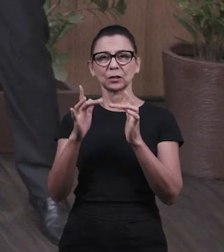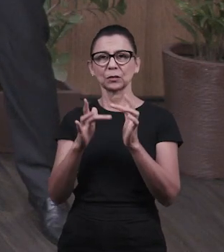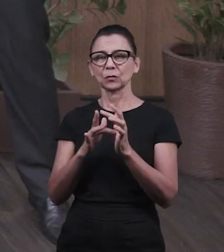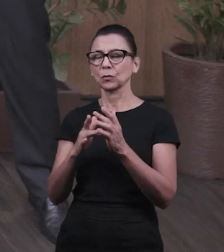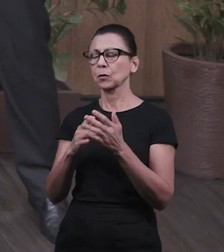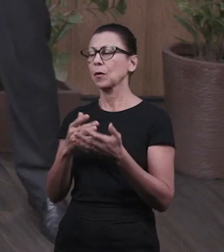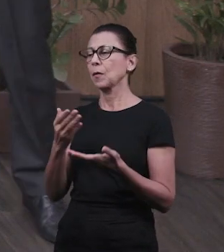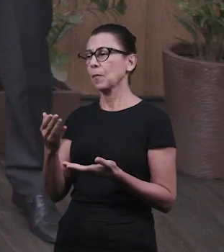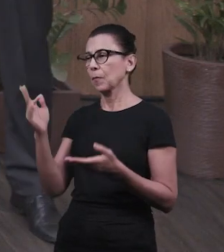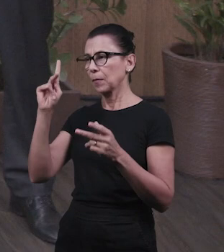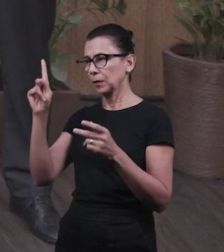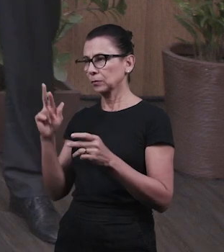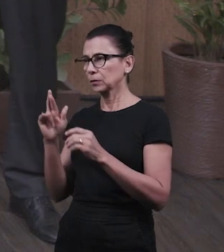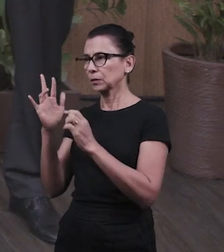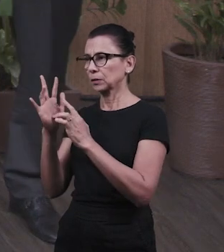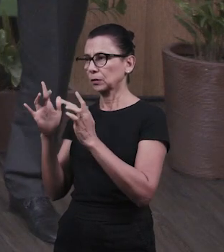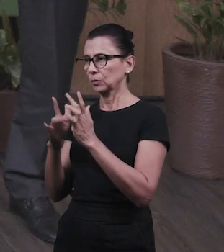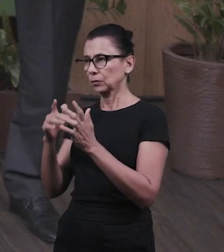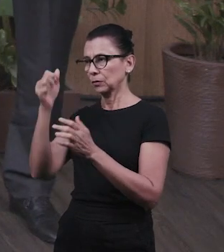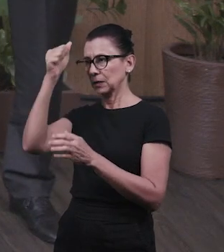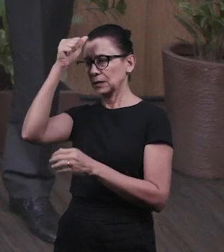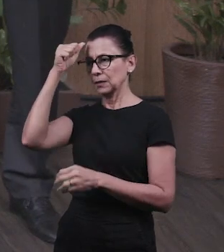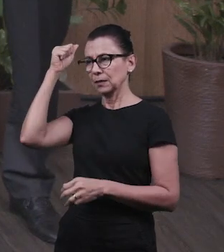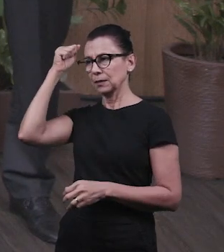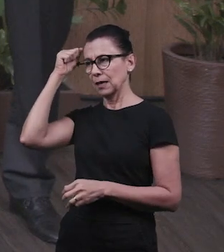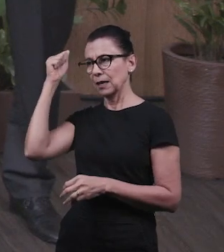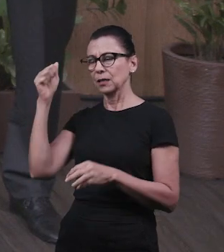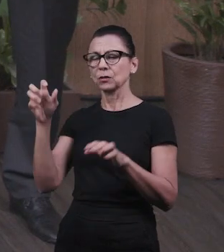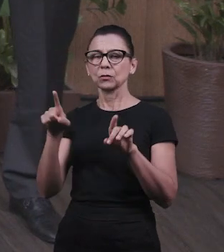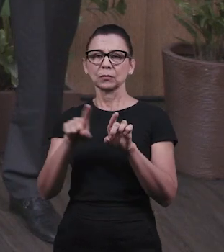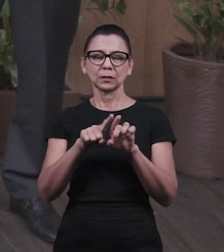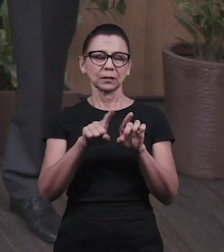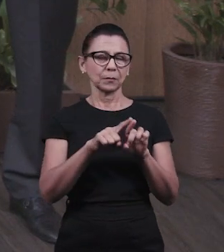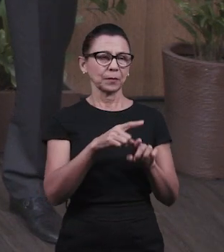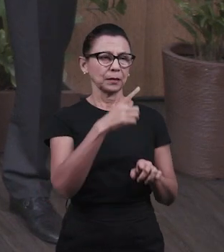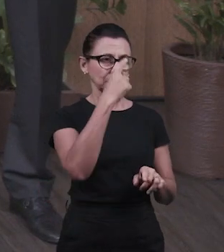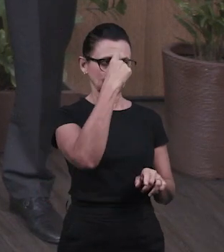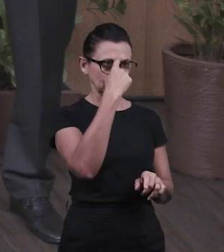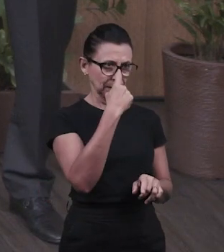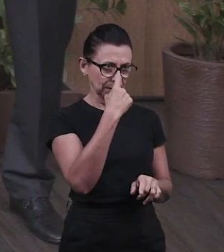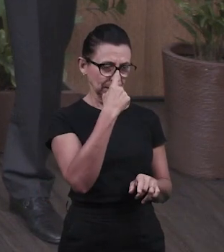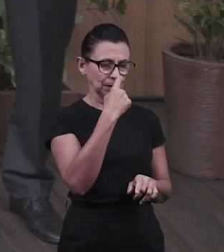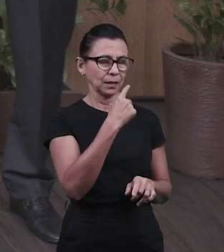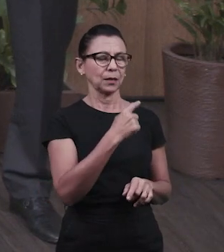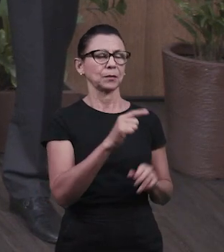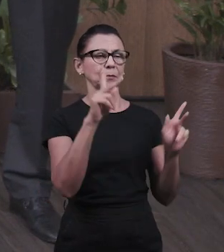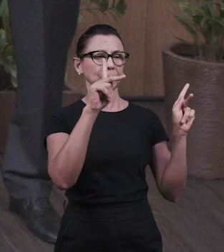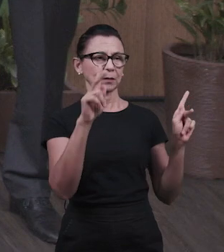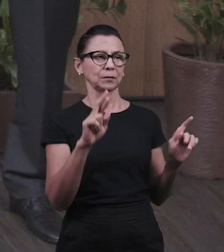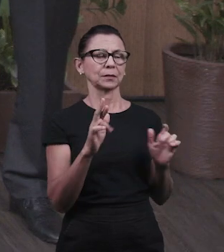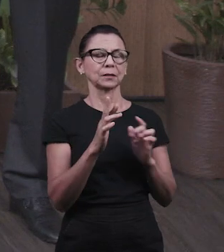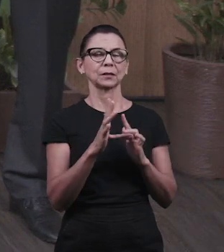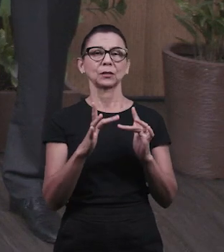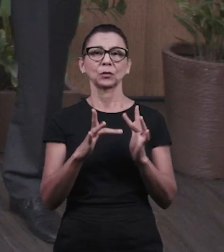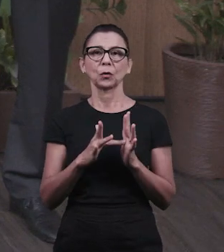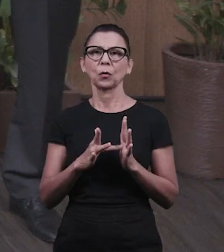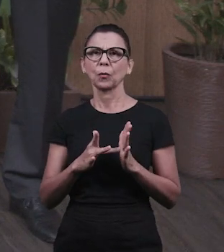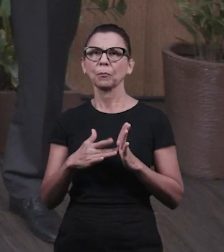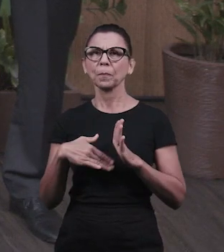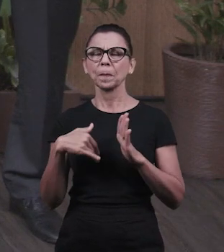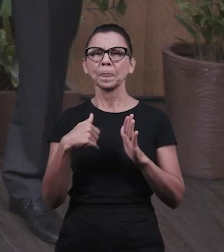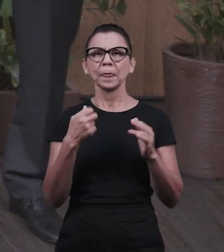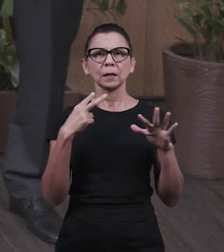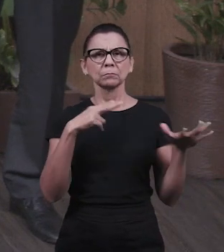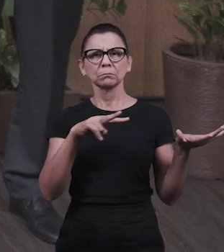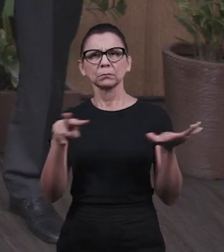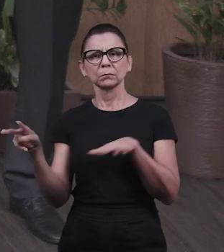Божий, пастор Даниил и возлюбленные братья и сестры. Каждую неделю мы приносим,